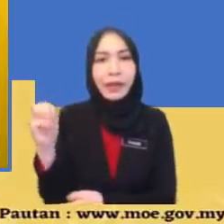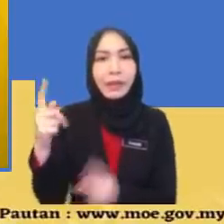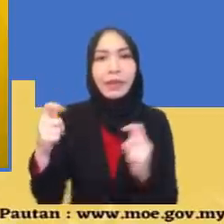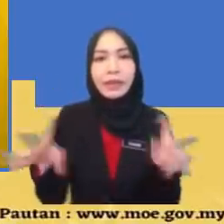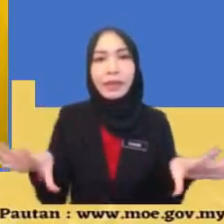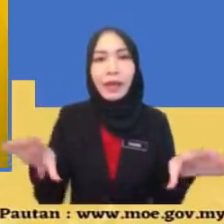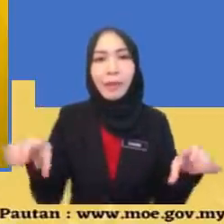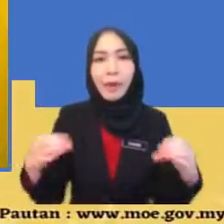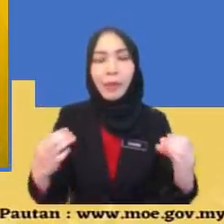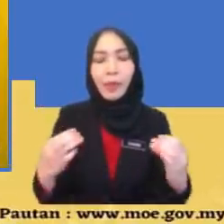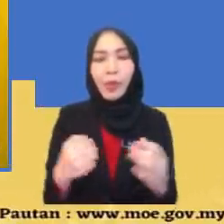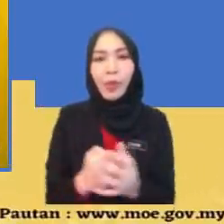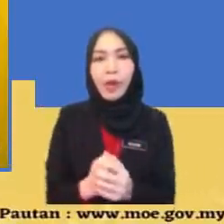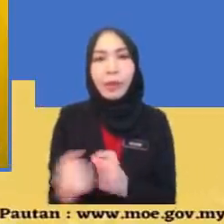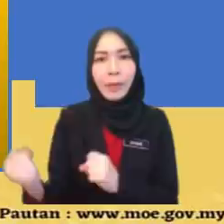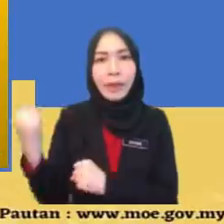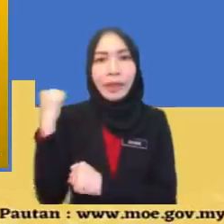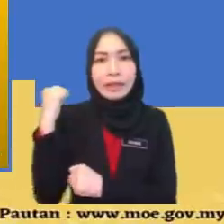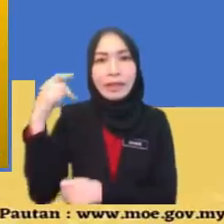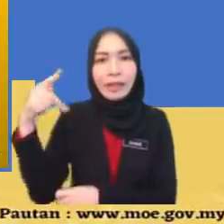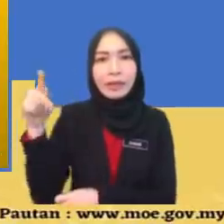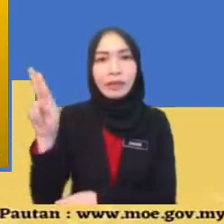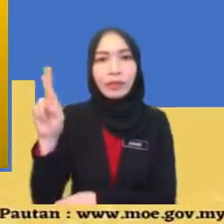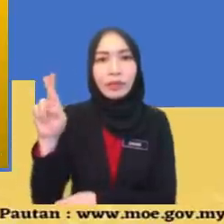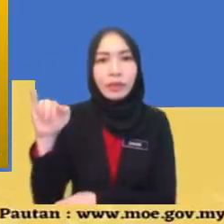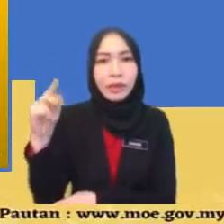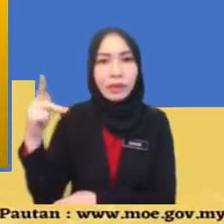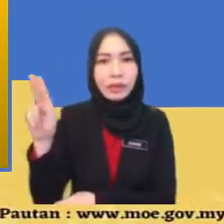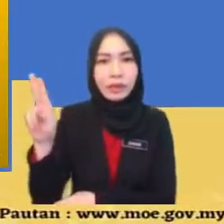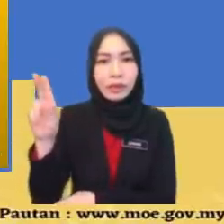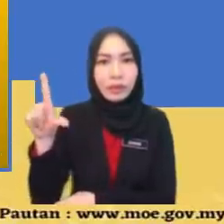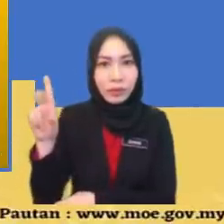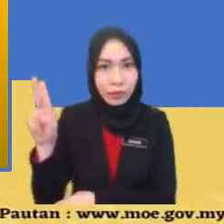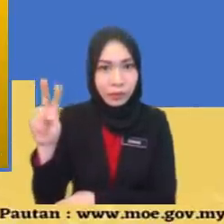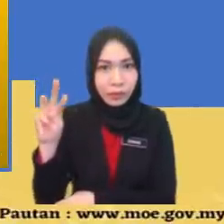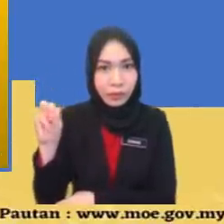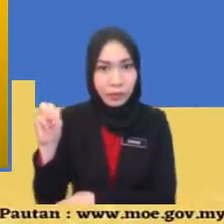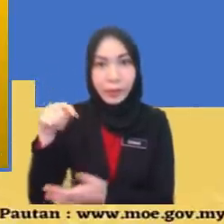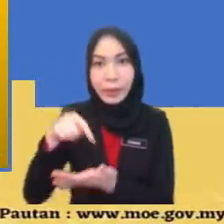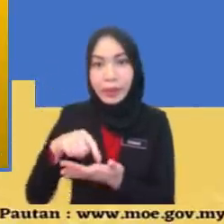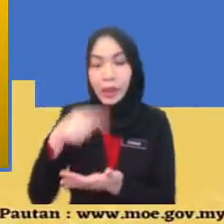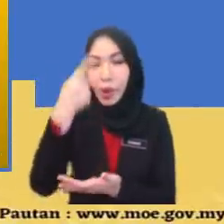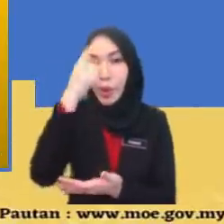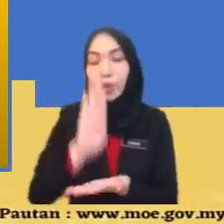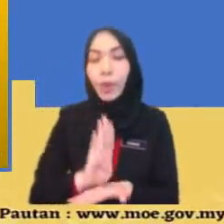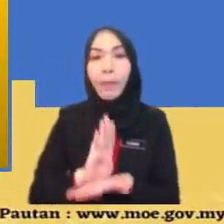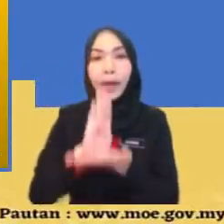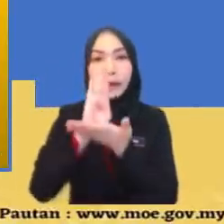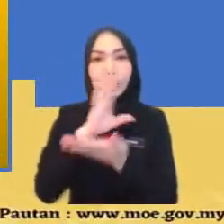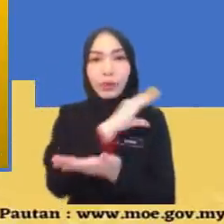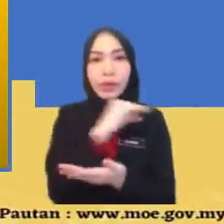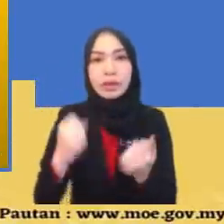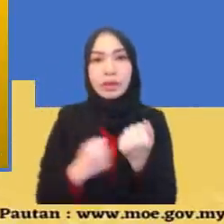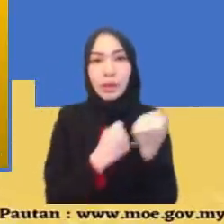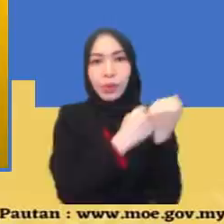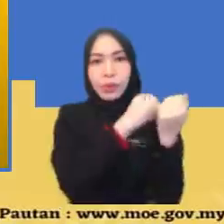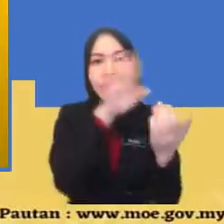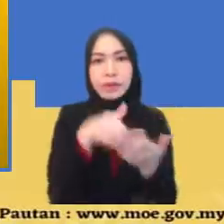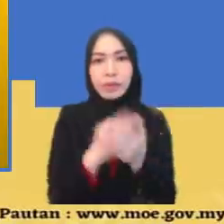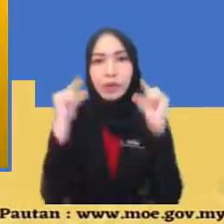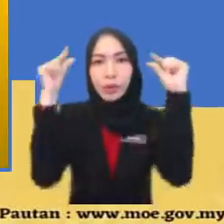kulkas aku kepada sokongan dan usaha membantu semua guru dan murid tanpa